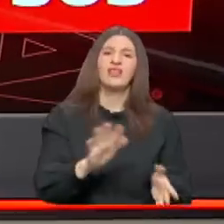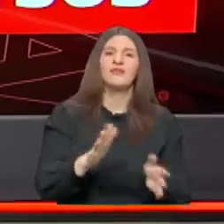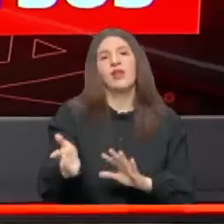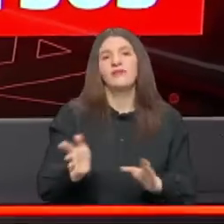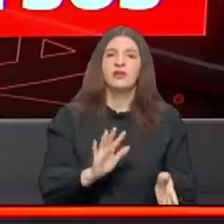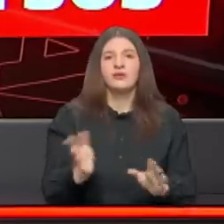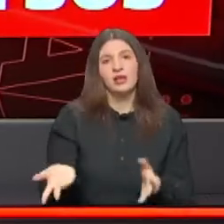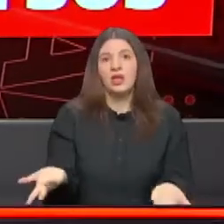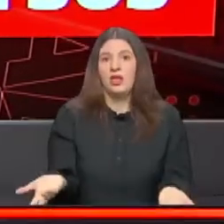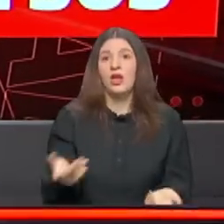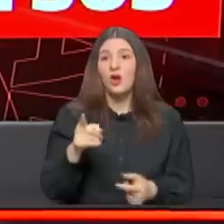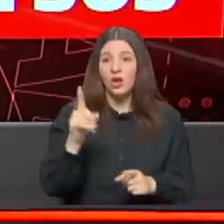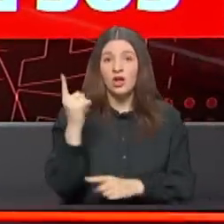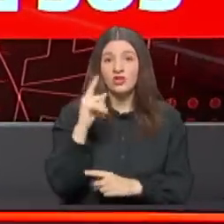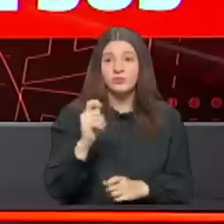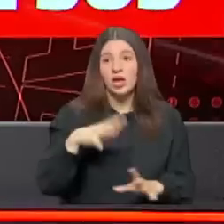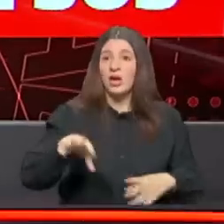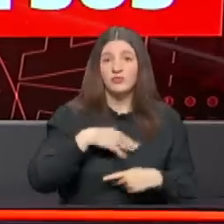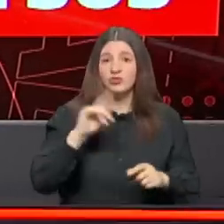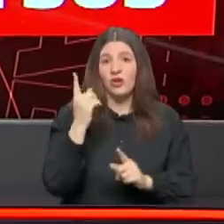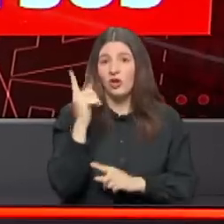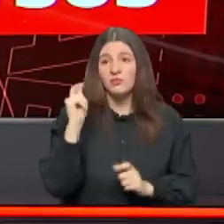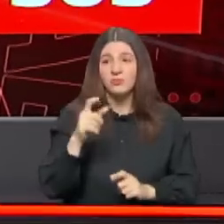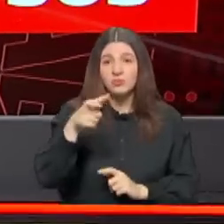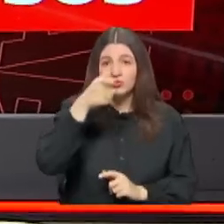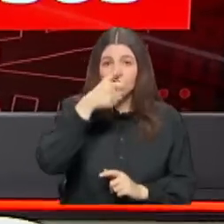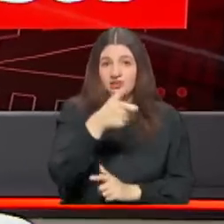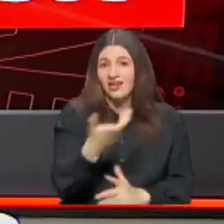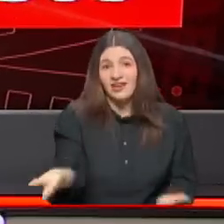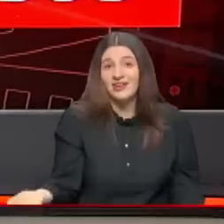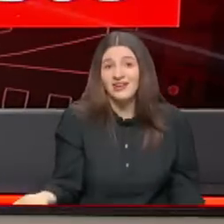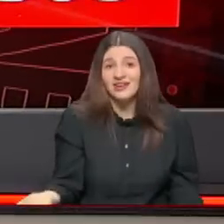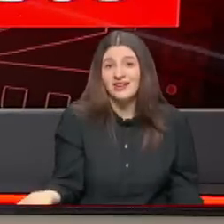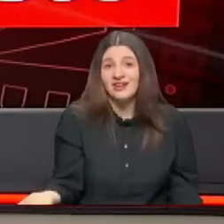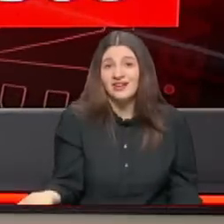filan. Öyle yönetilecekse hepimiz yönetiriz bu ülkeyi ya.